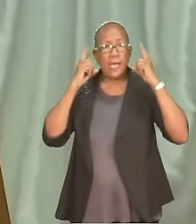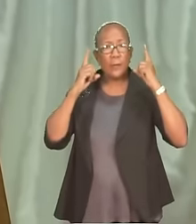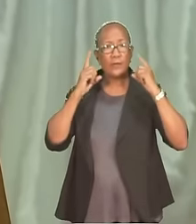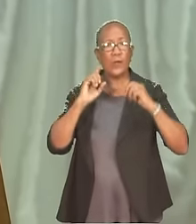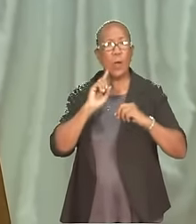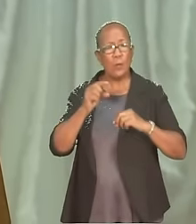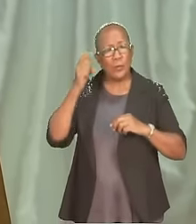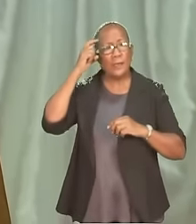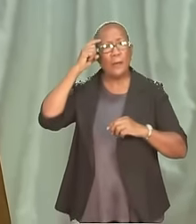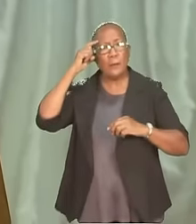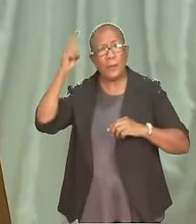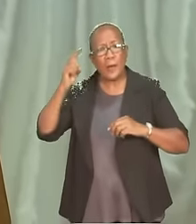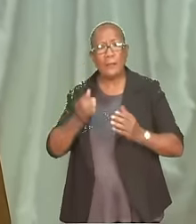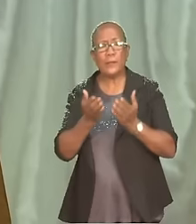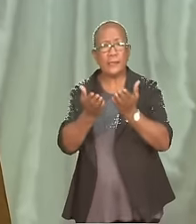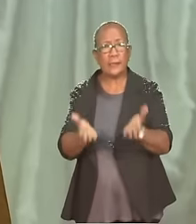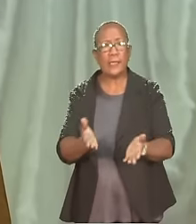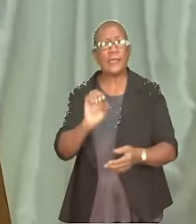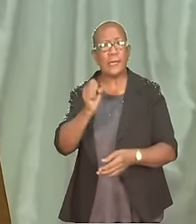hoe ze het beter willen doen.